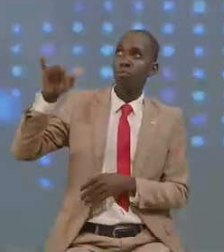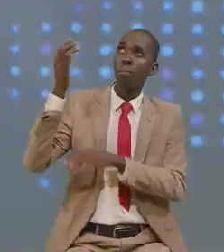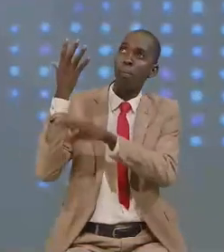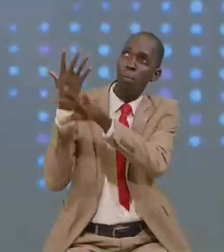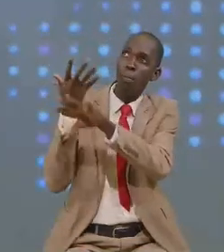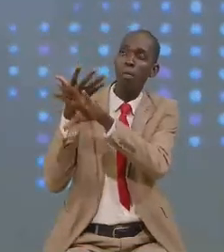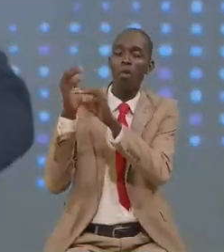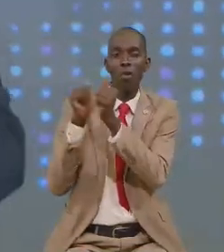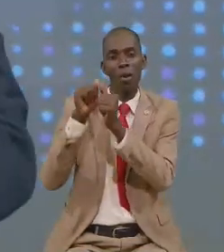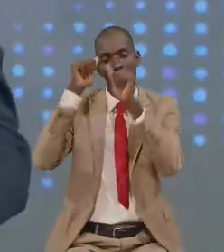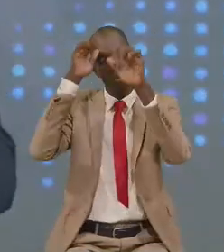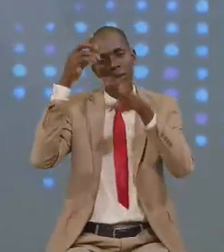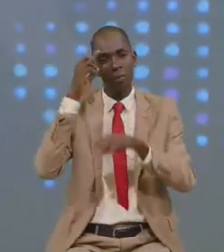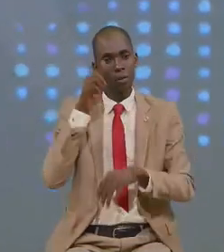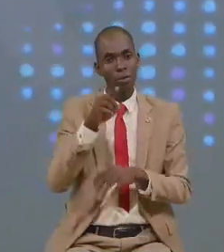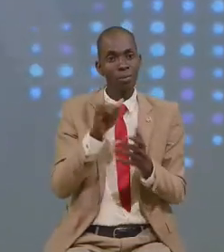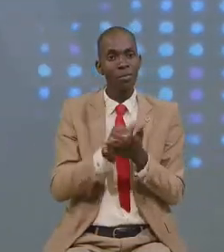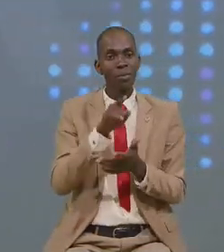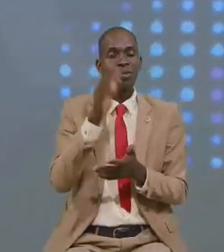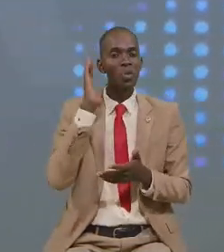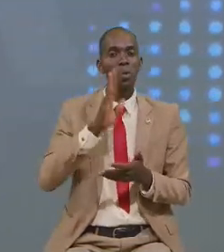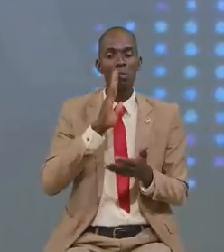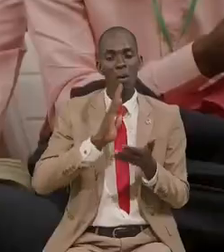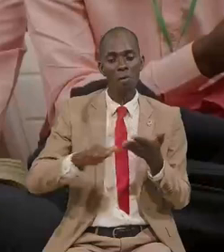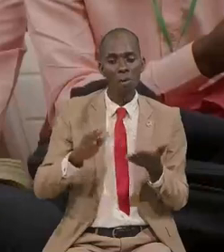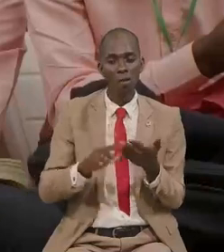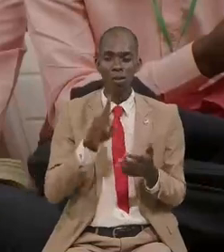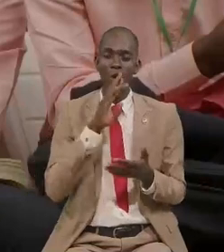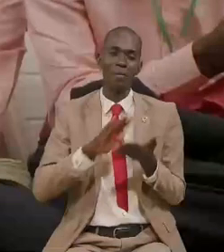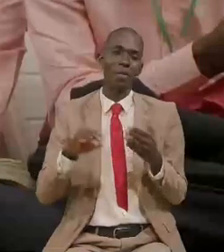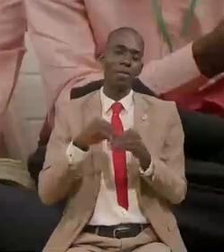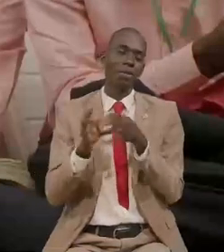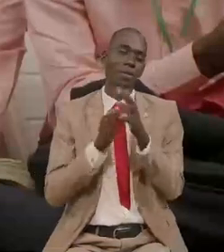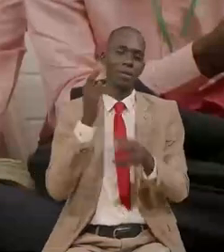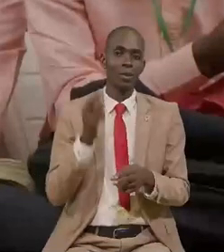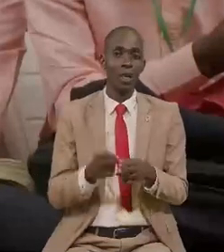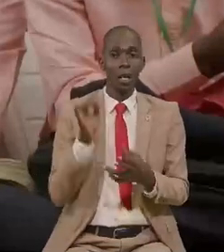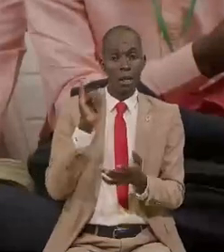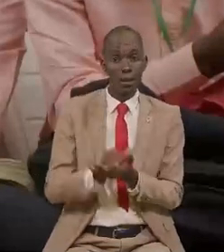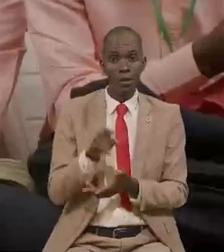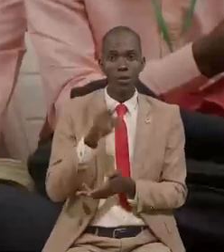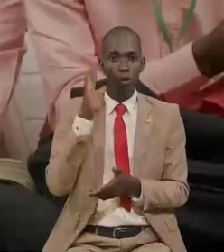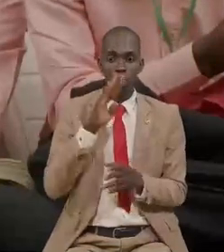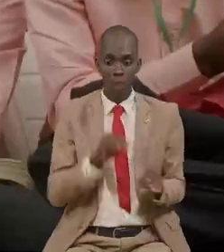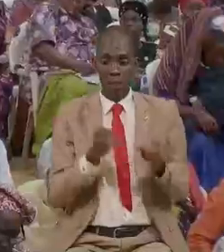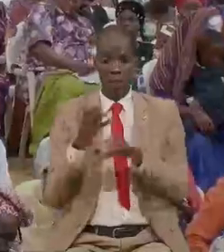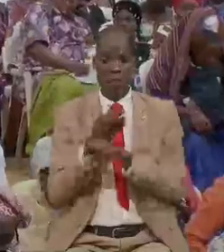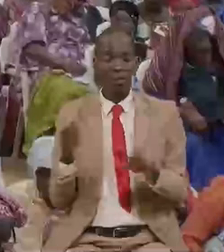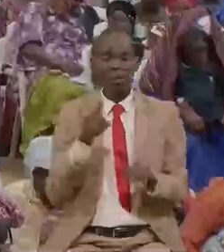toi, pour que tu sois pardonné, et tu es pardonné. Pour que tu sois affranchi, et tu es